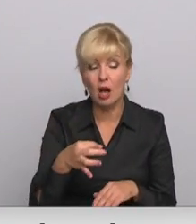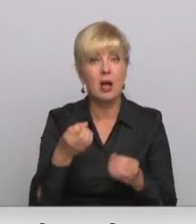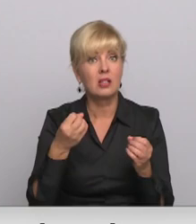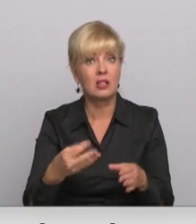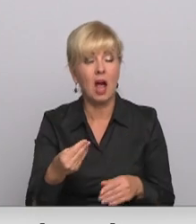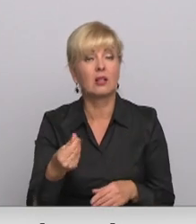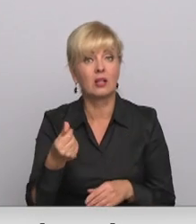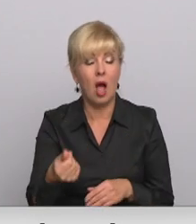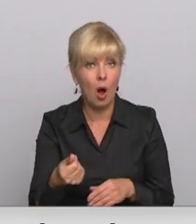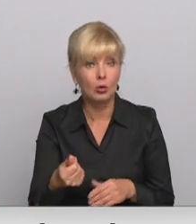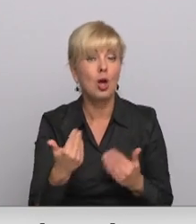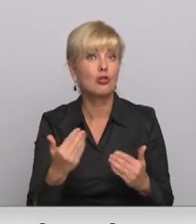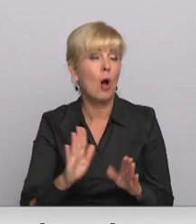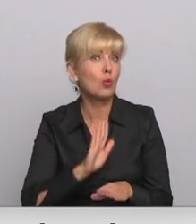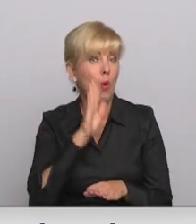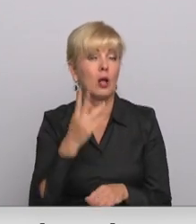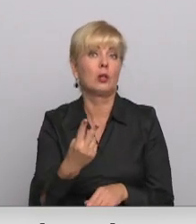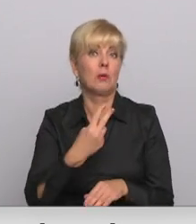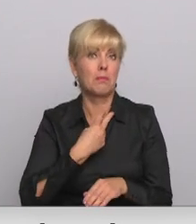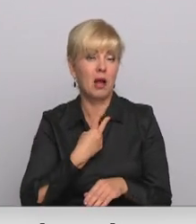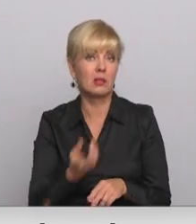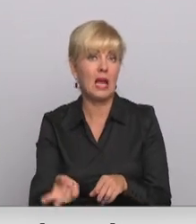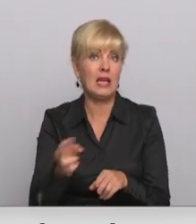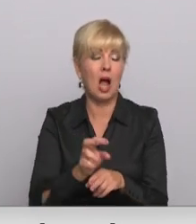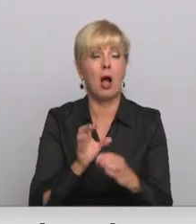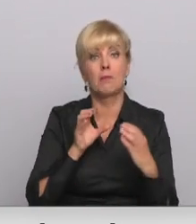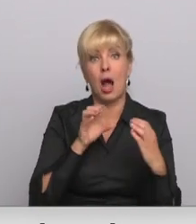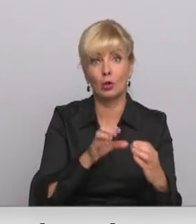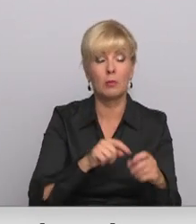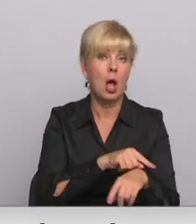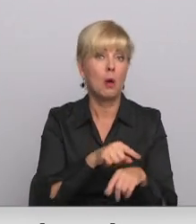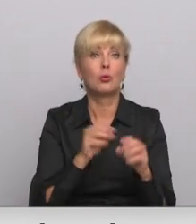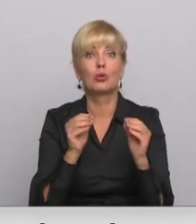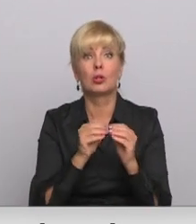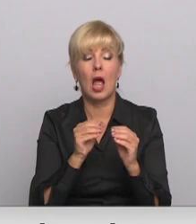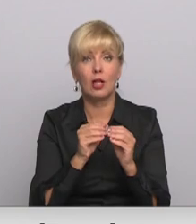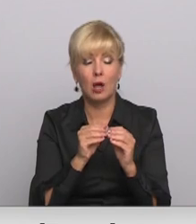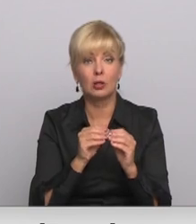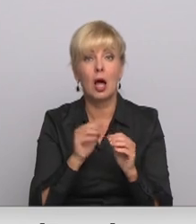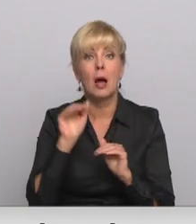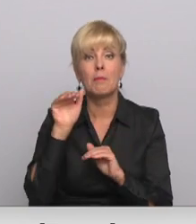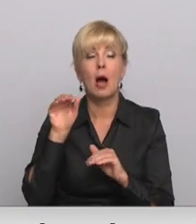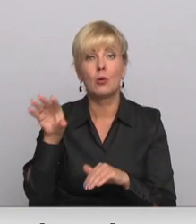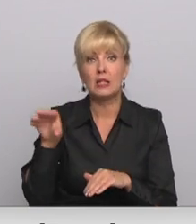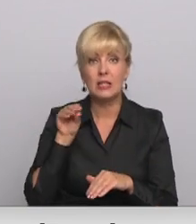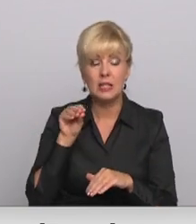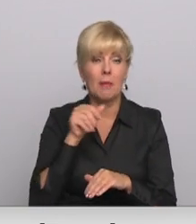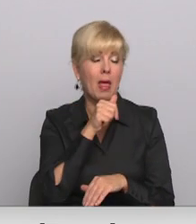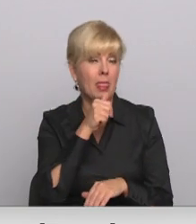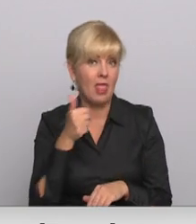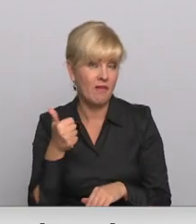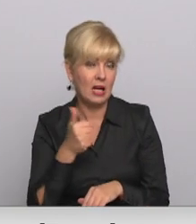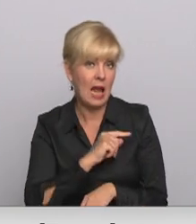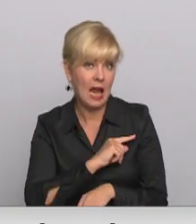naudā, sasniedz tikai šorīt iekāpjot autobusā. Turklāt jau ap pulksten desmitiem izņemt naudu bankomātā nemaz nesot bijis